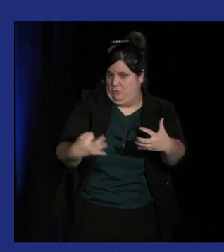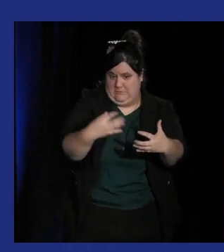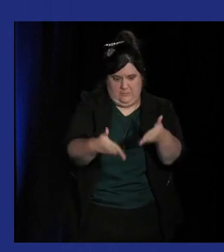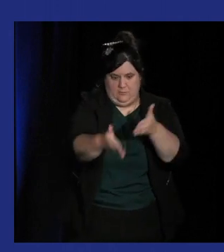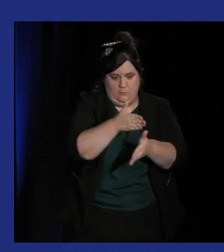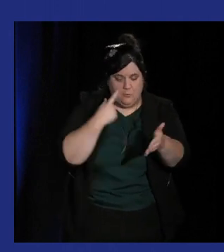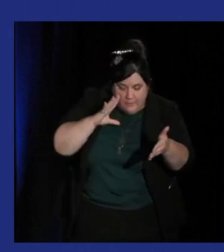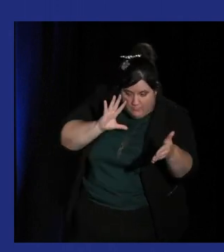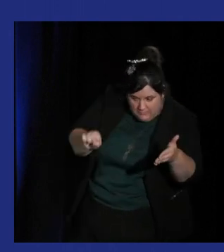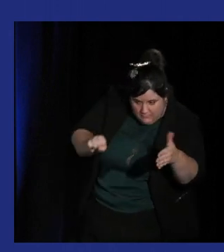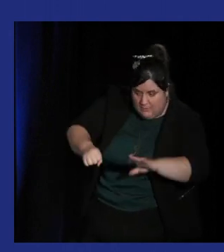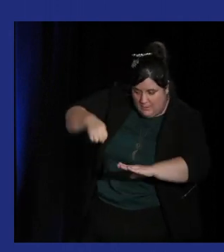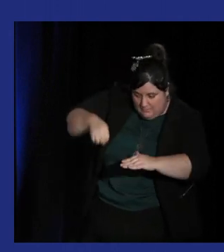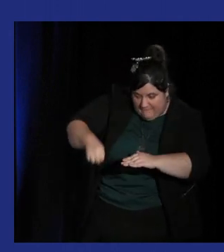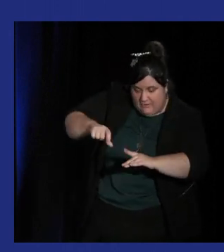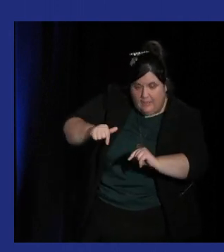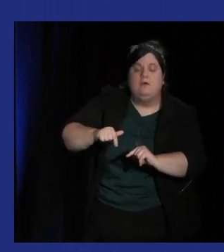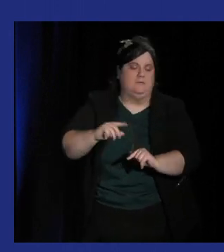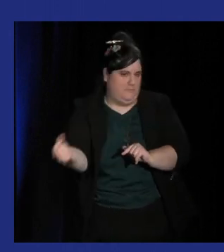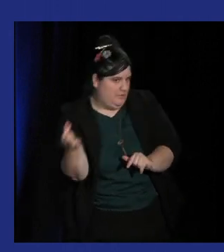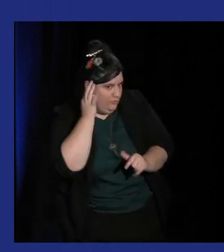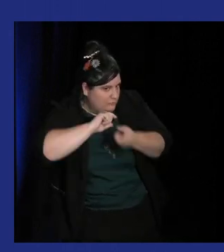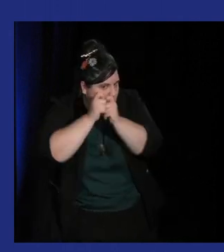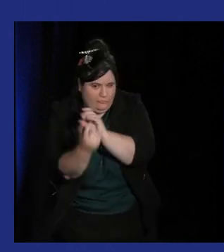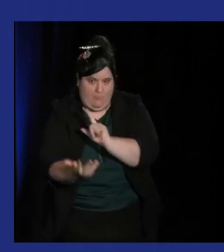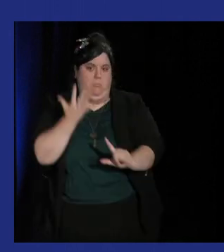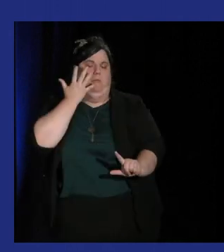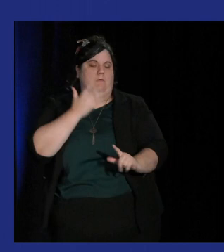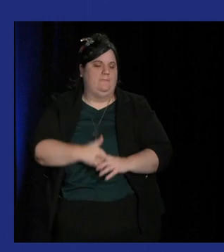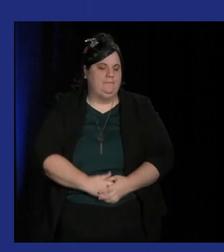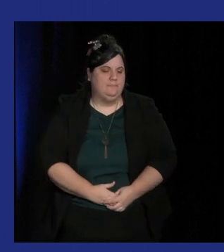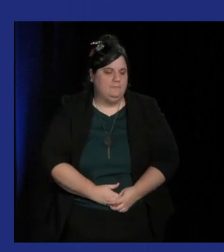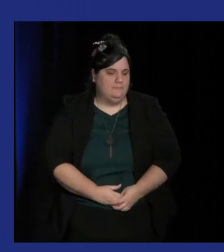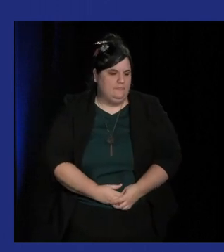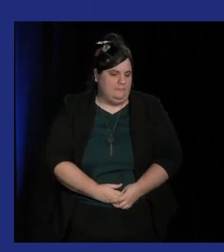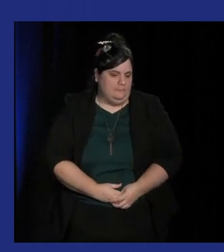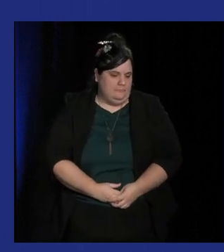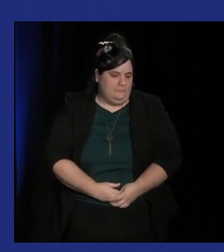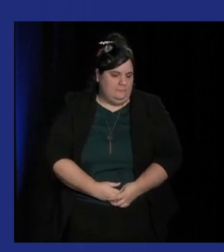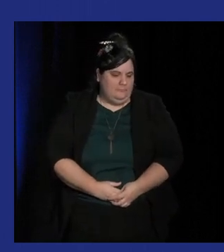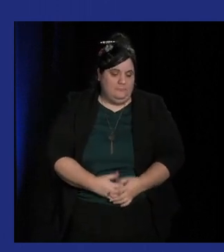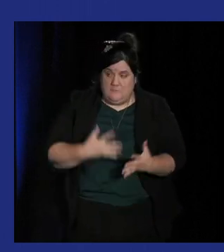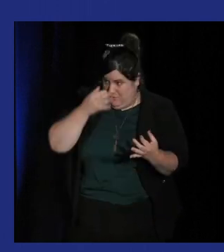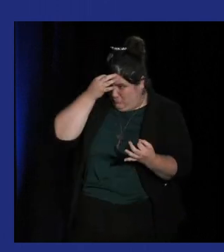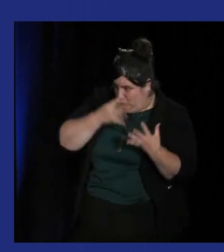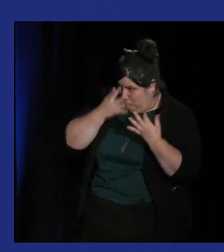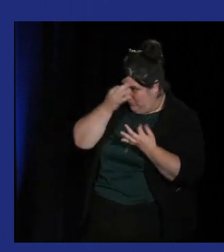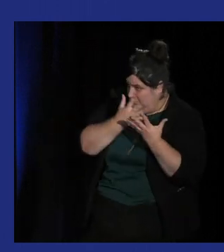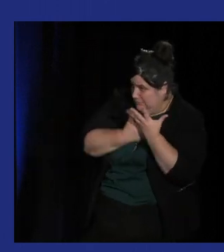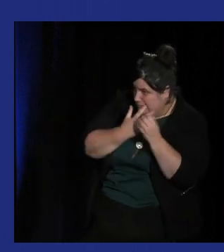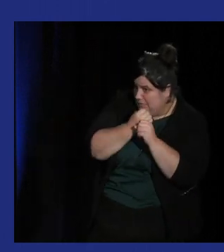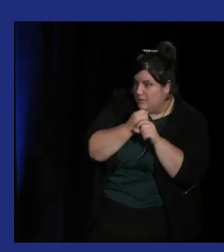donc le thème de cette table ronde pour rappel c'est de la composition à l'intégration donc on va bien évidemment beaucoup y parler de collaboration